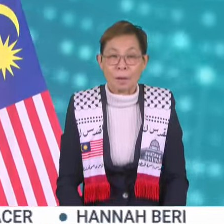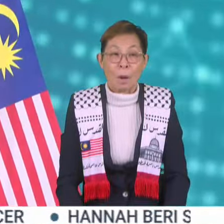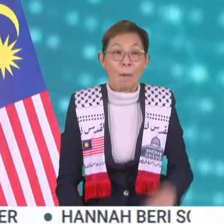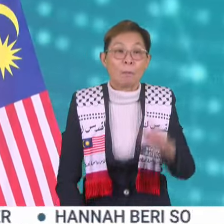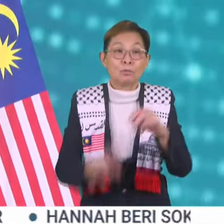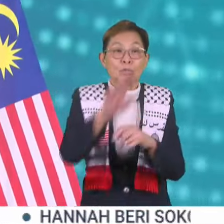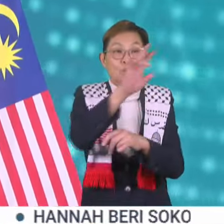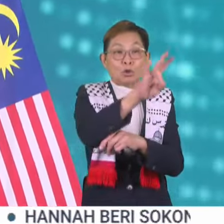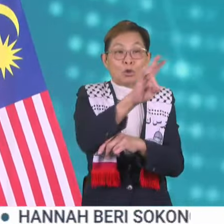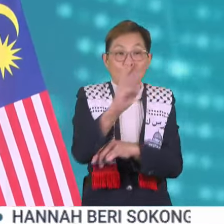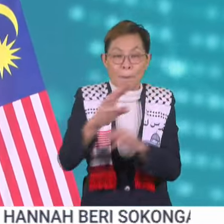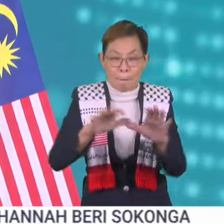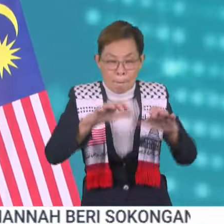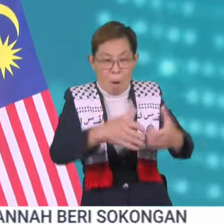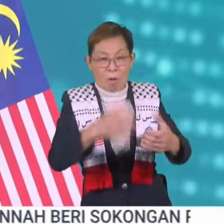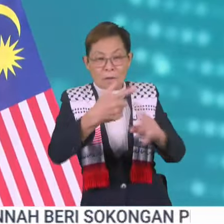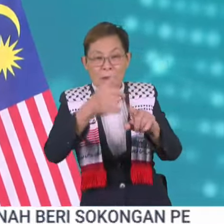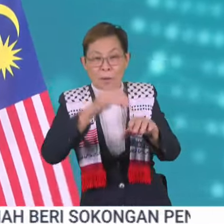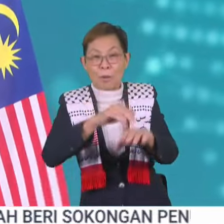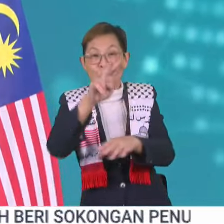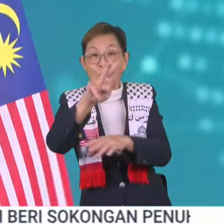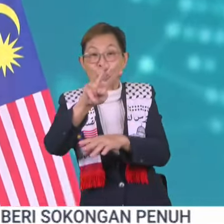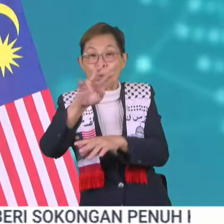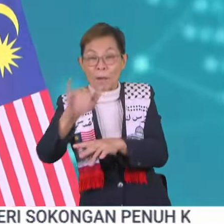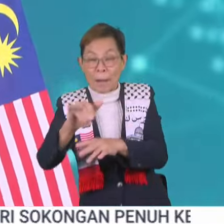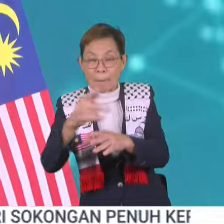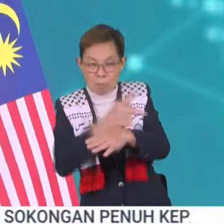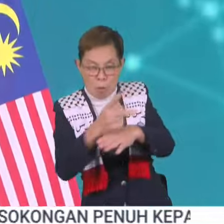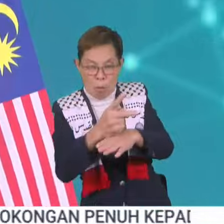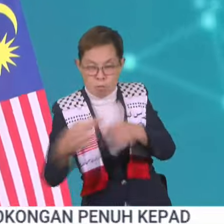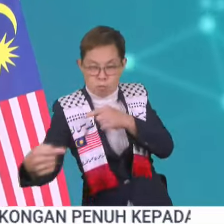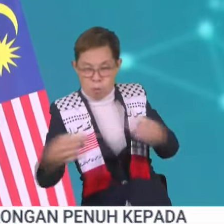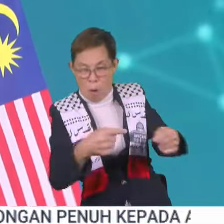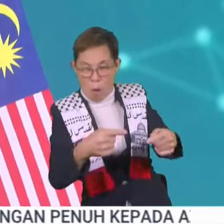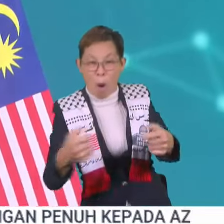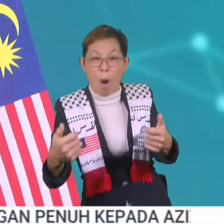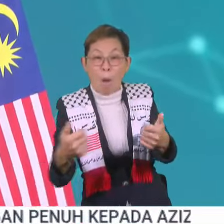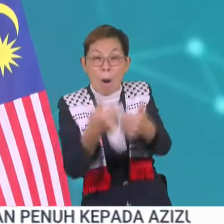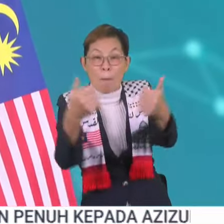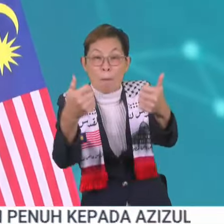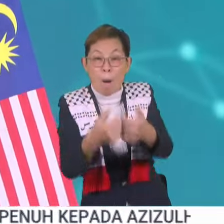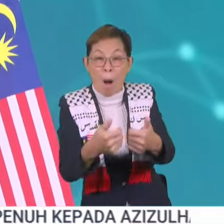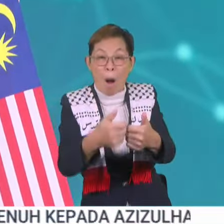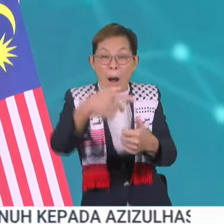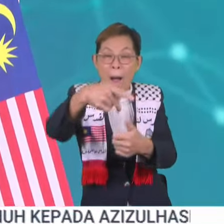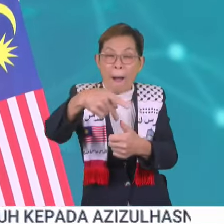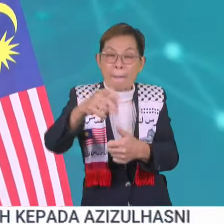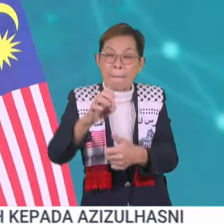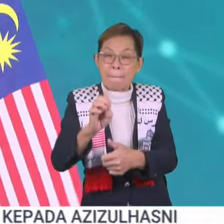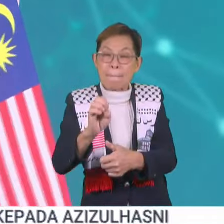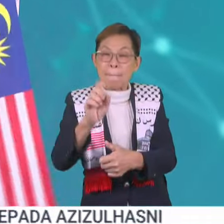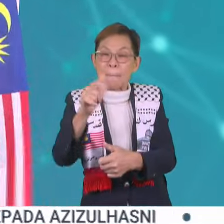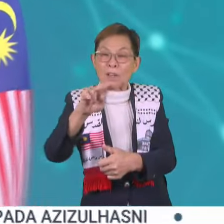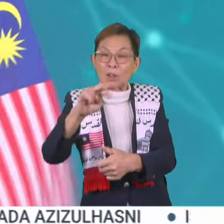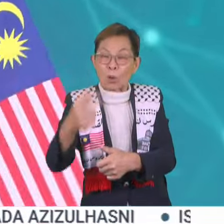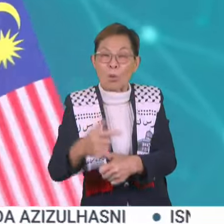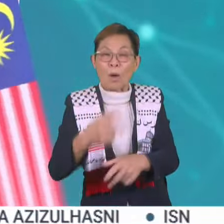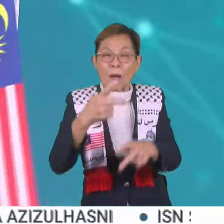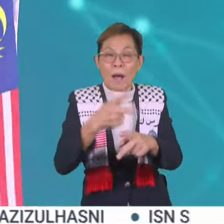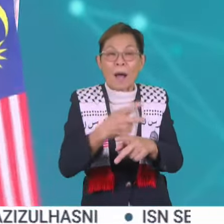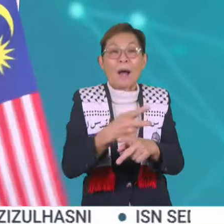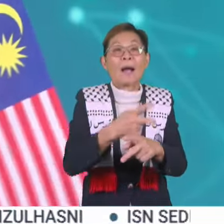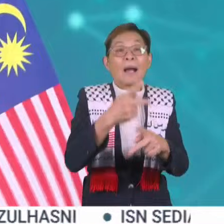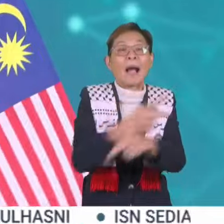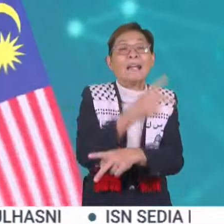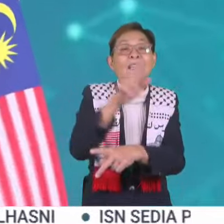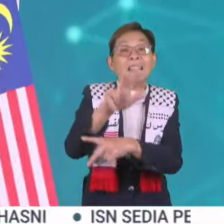Sebanyak 76 pasukan dari 26 koperasi bertanding dalam kejohanan petong angkasa peringkat negeri Pahang edisi ketiga